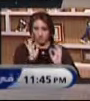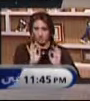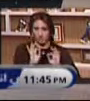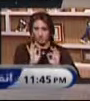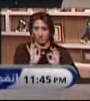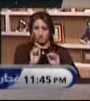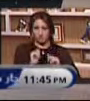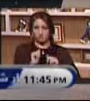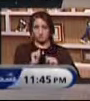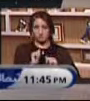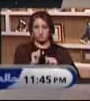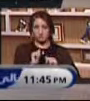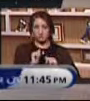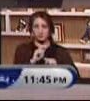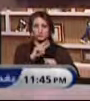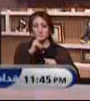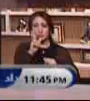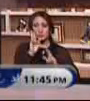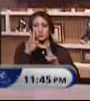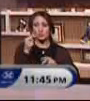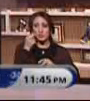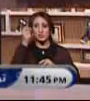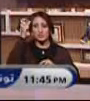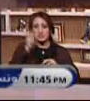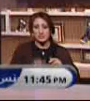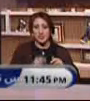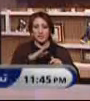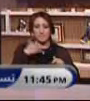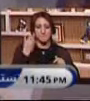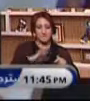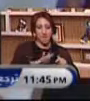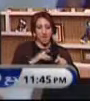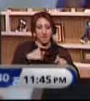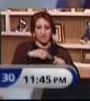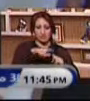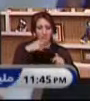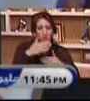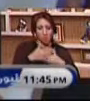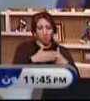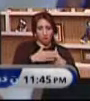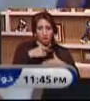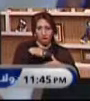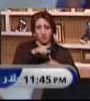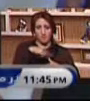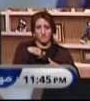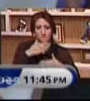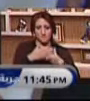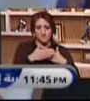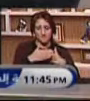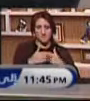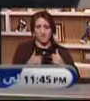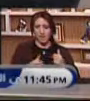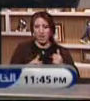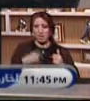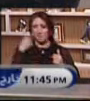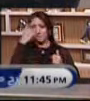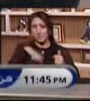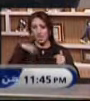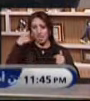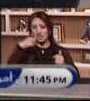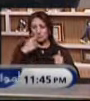قوة إيمان أم ماذا لما بيجد إنسان متوفي وقريب جدا منه ومع ذلك قاسية